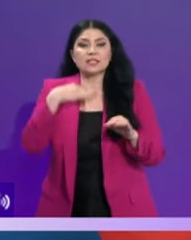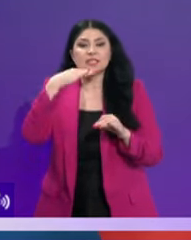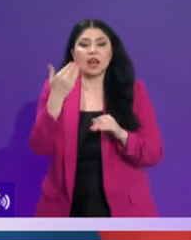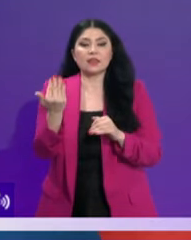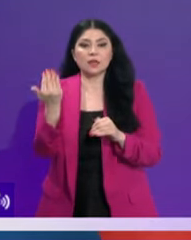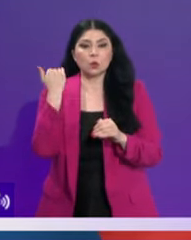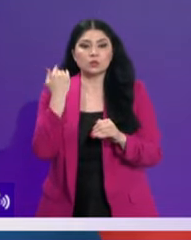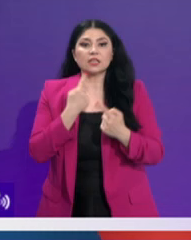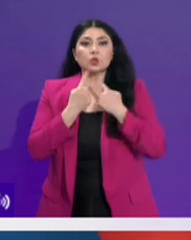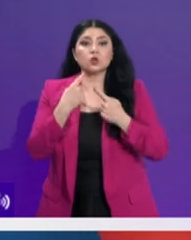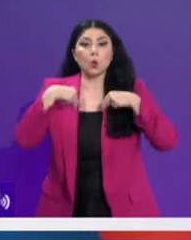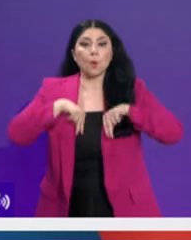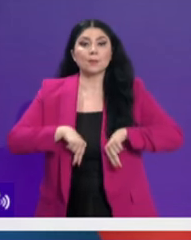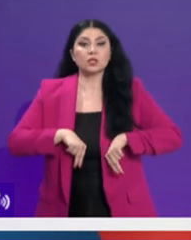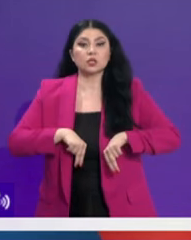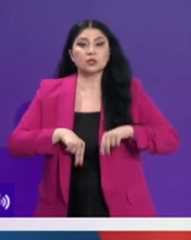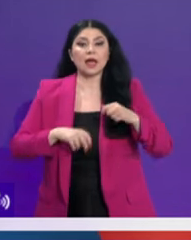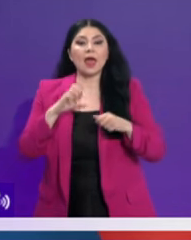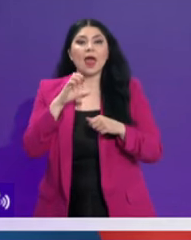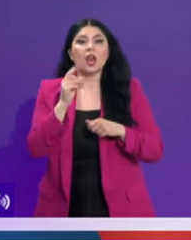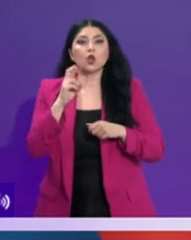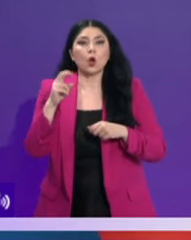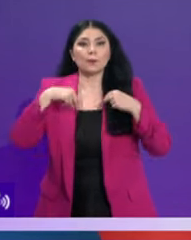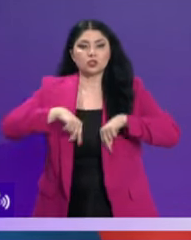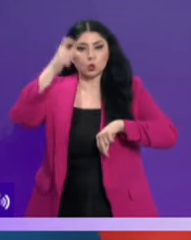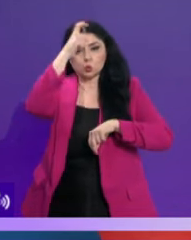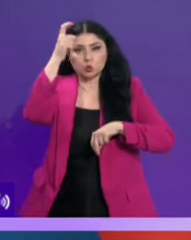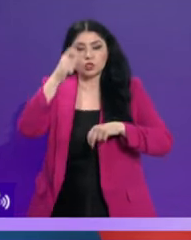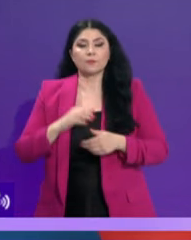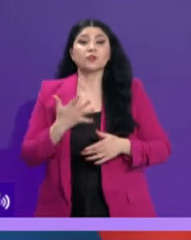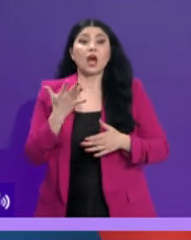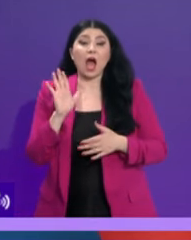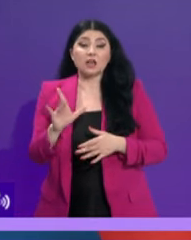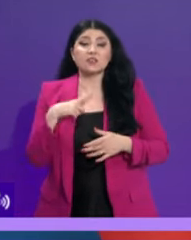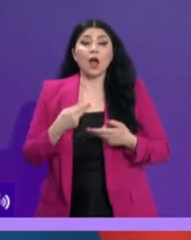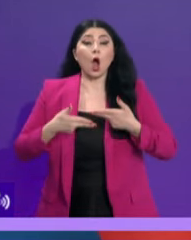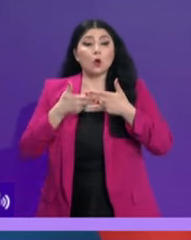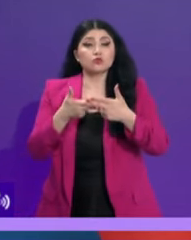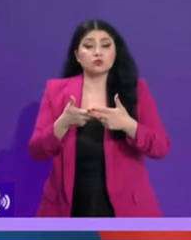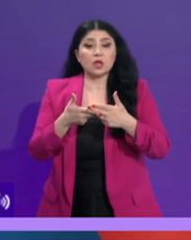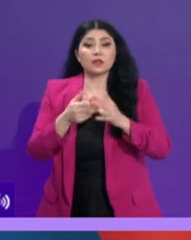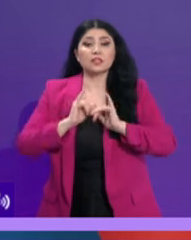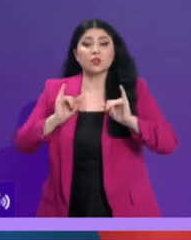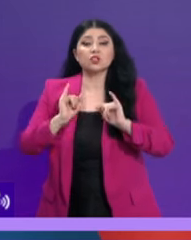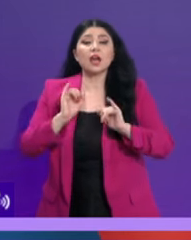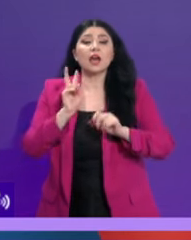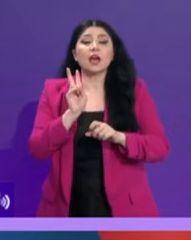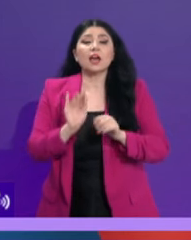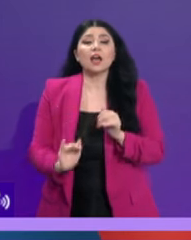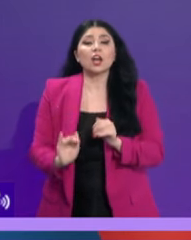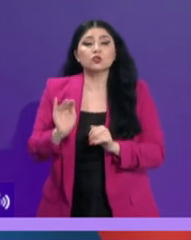în discuția cu președintele Erdogan. Măsura aduce beneficii consistente crescătorilor noștri de